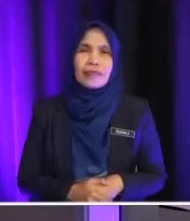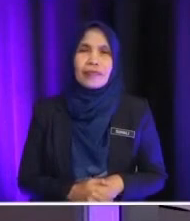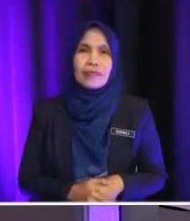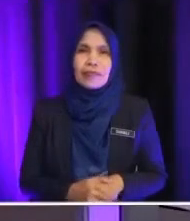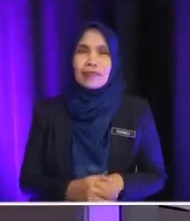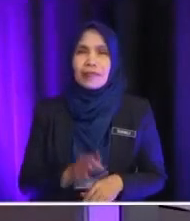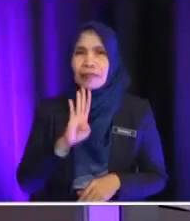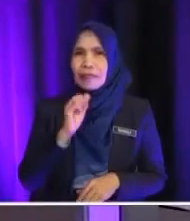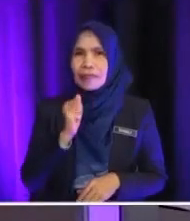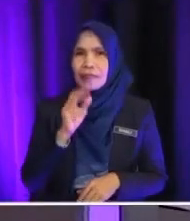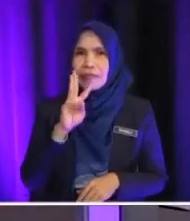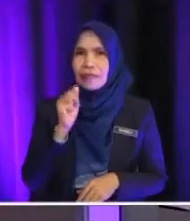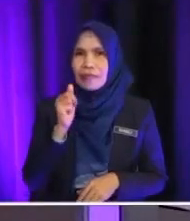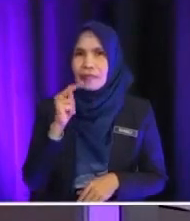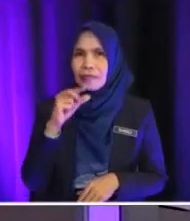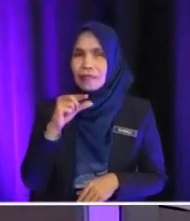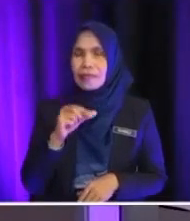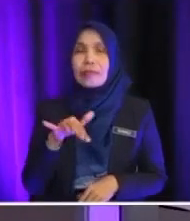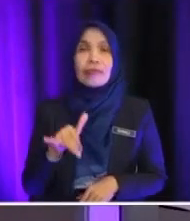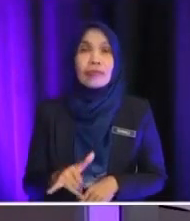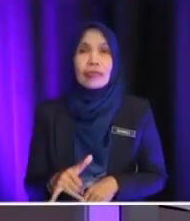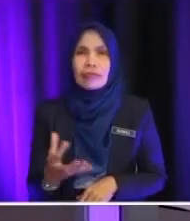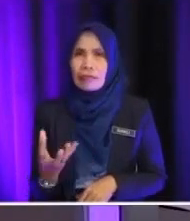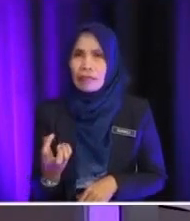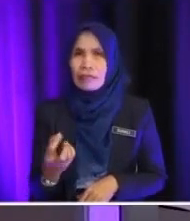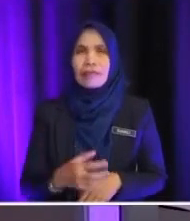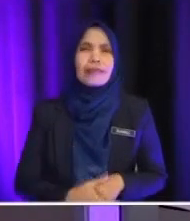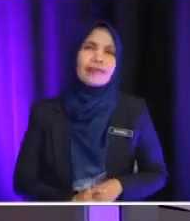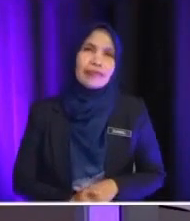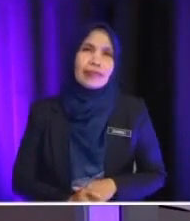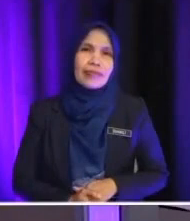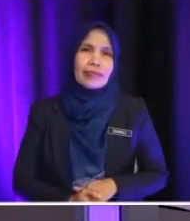yang jenis pejal. Yang keras. Okey. Okey.